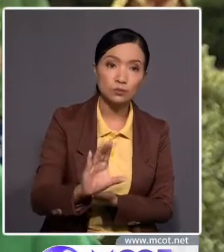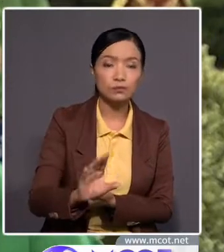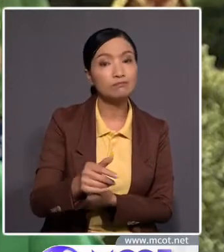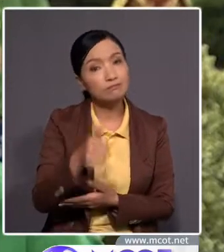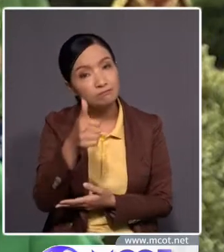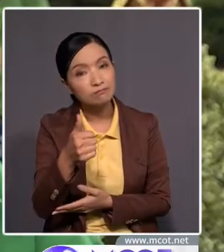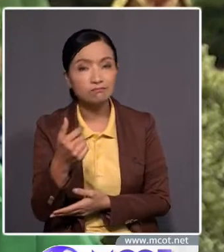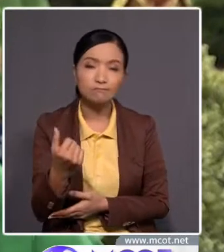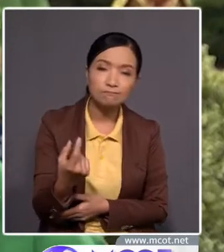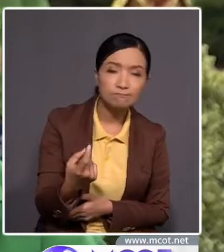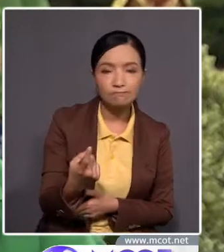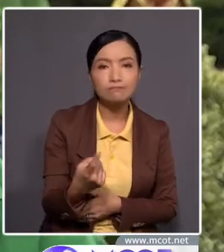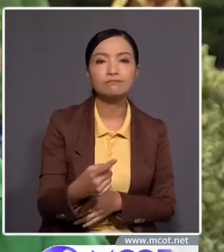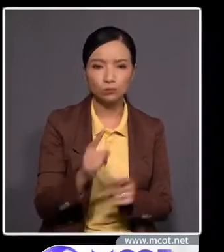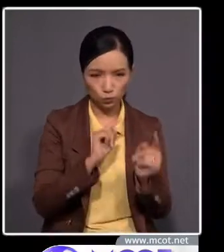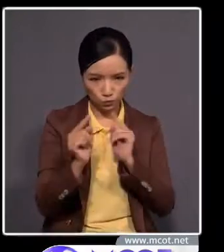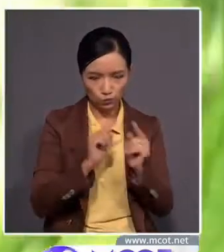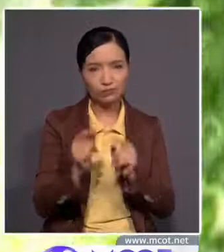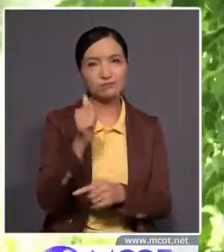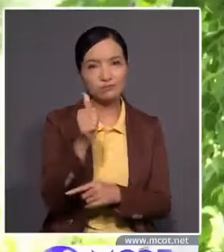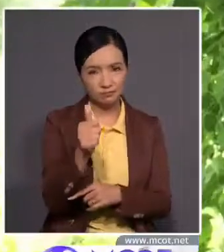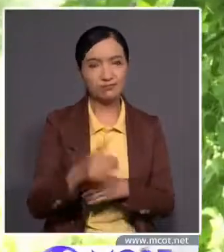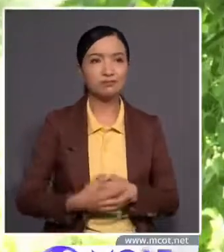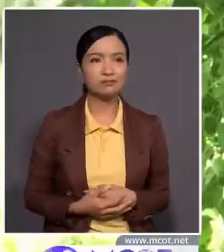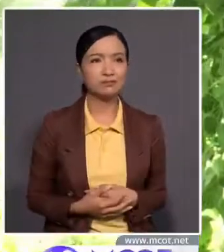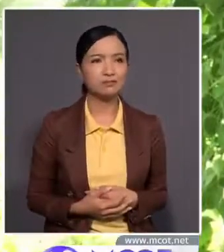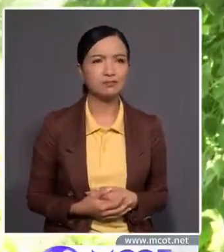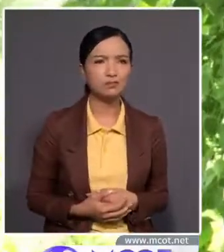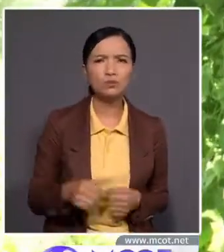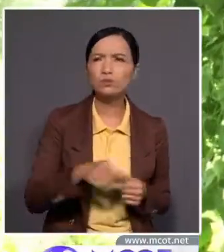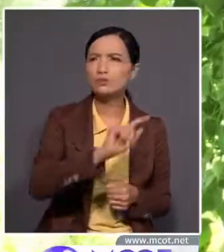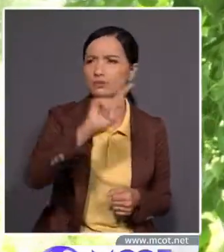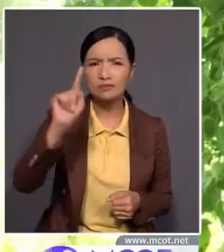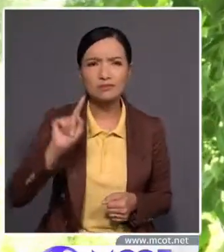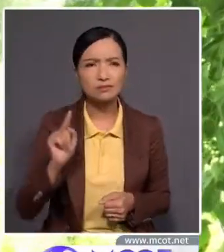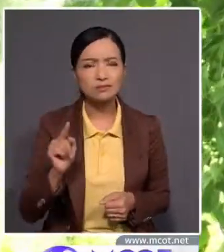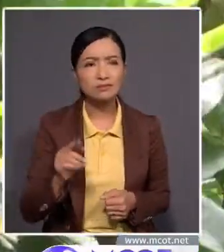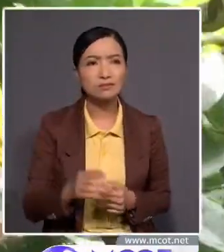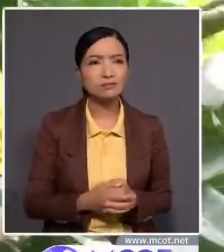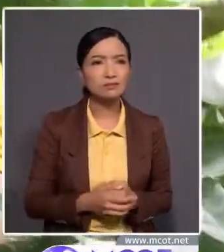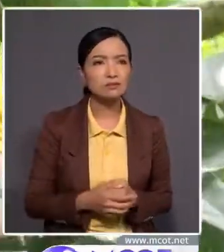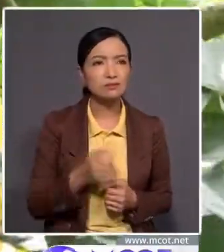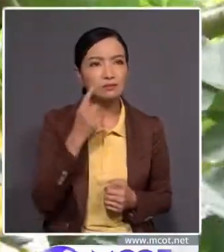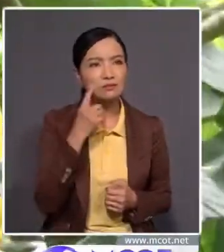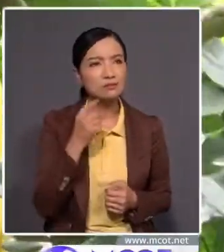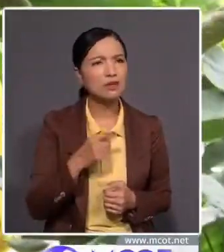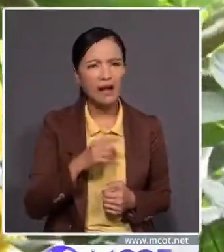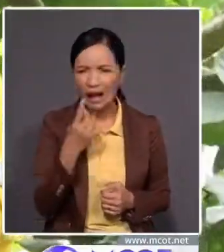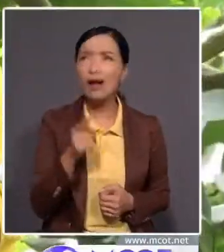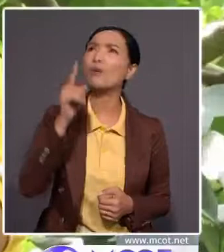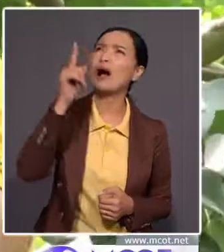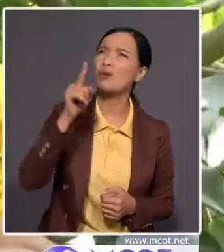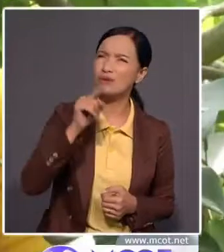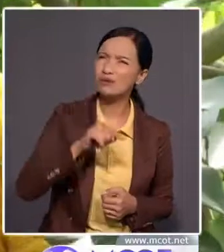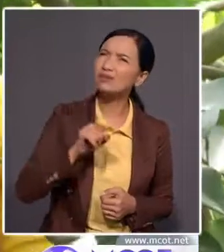ได้ไหมแบบนี้ได้ไหมเนี่ยคุยกันได้เลยครับ คุณกำพูอยู่ไหนเนี่ยคุณกำพู ครับ อะไร โอ้โหขึ้นไปทำ